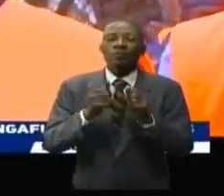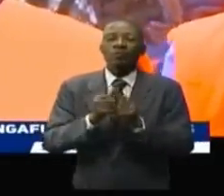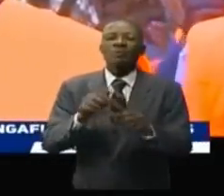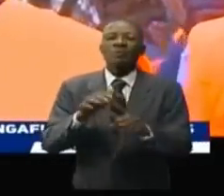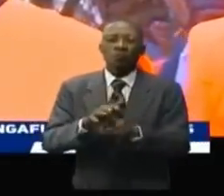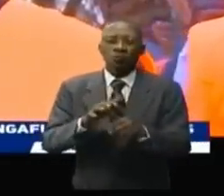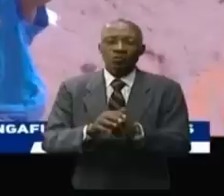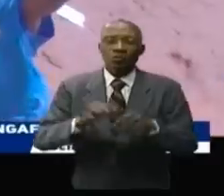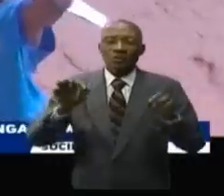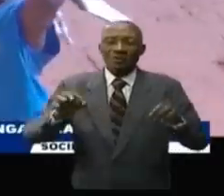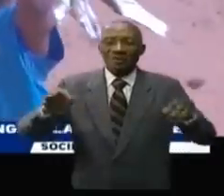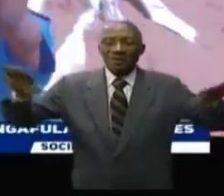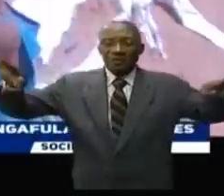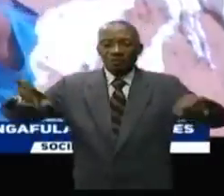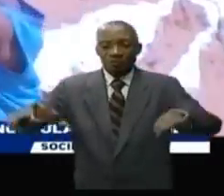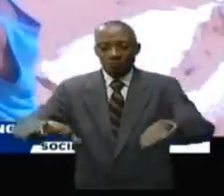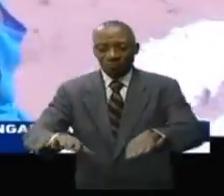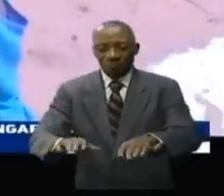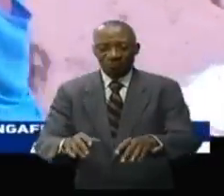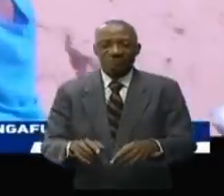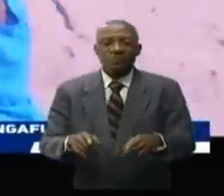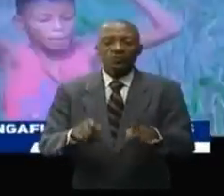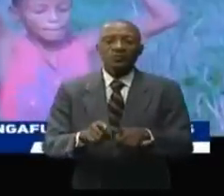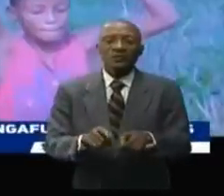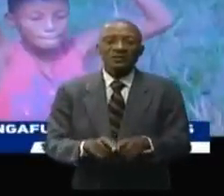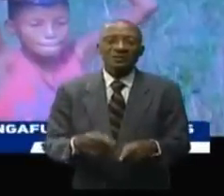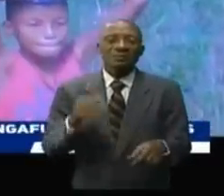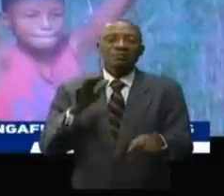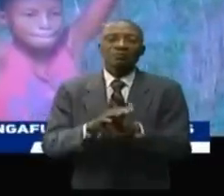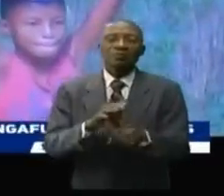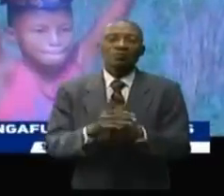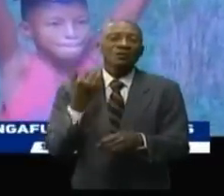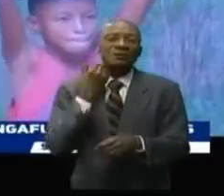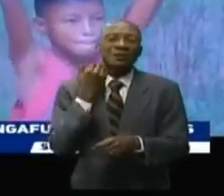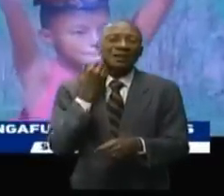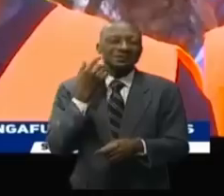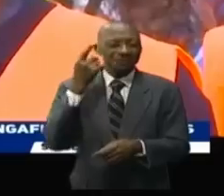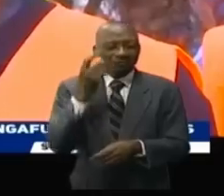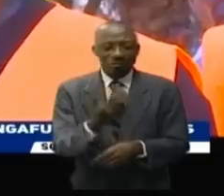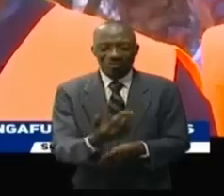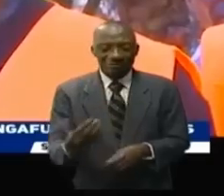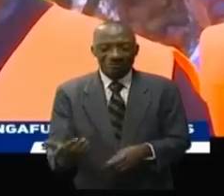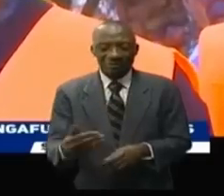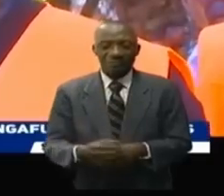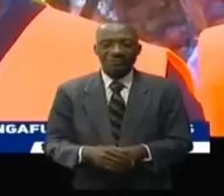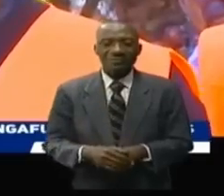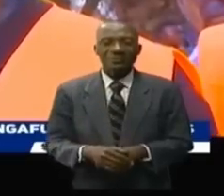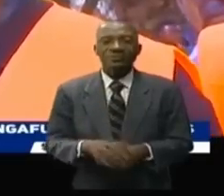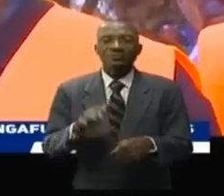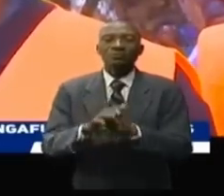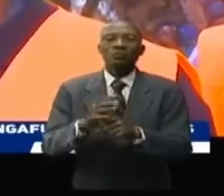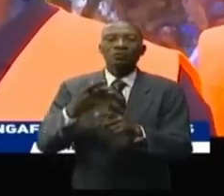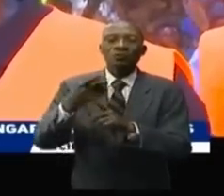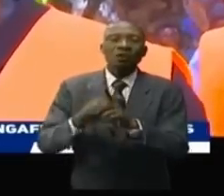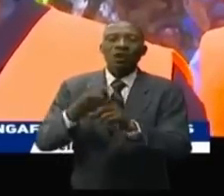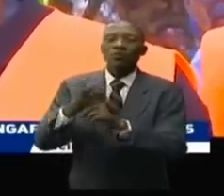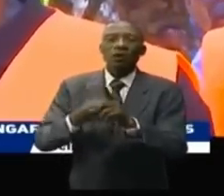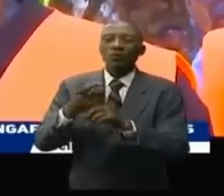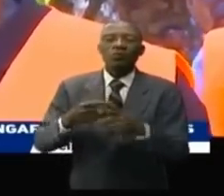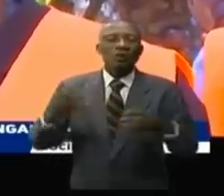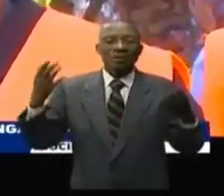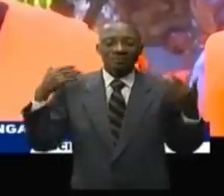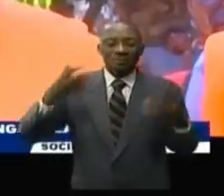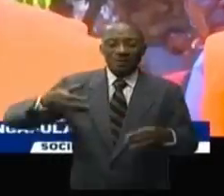enregistré beaucoup de cas de maladies infantiles puisque ça fait plus de 4 mois que nous n'avons pas d'eau potable. Si